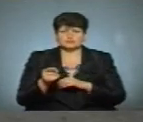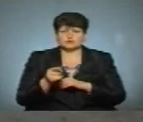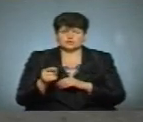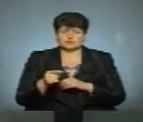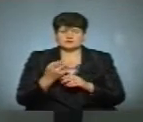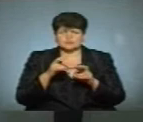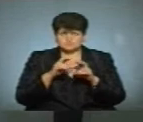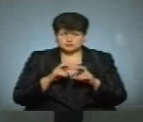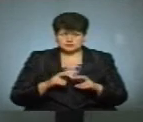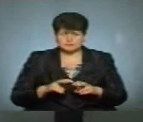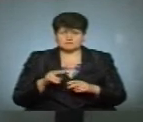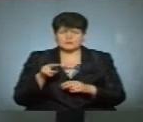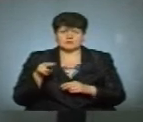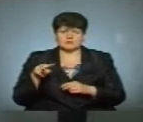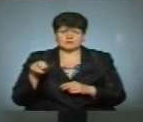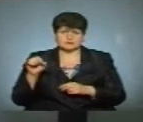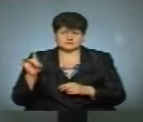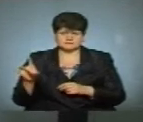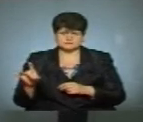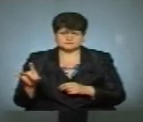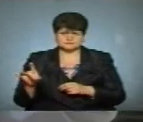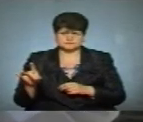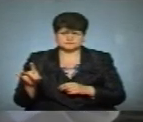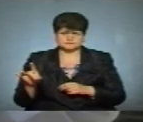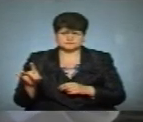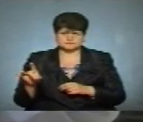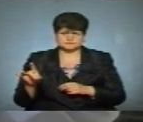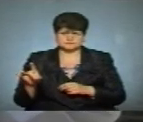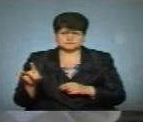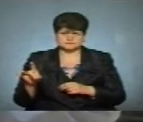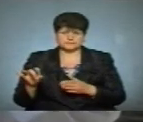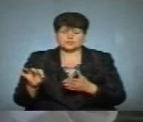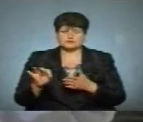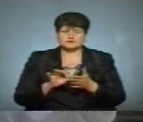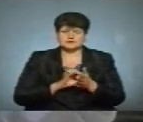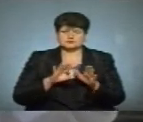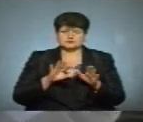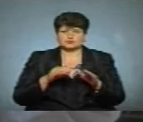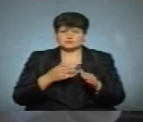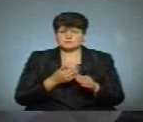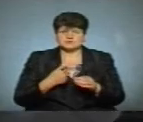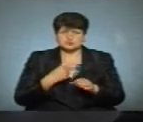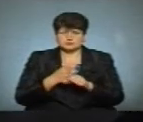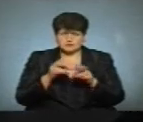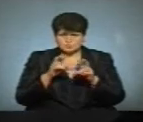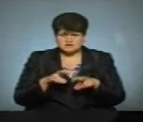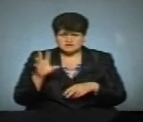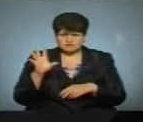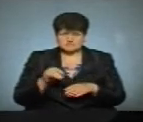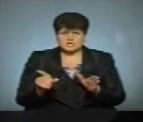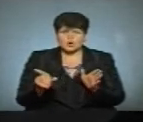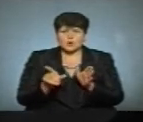їх досліджують методом полімеразно-ланцюгової реакції. Одразу ми зробили обстеження всіх контактних